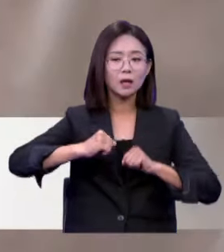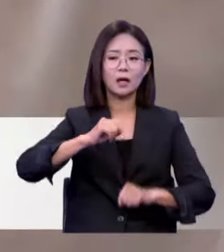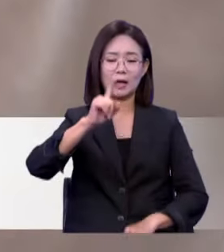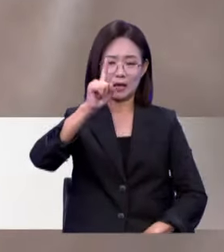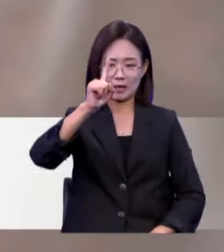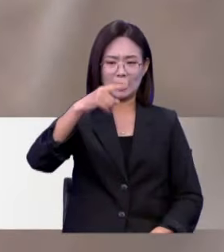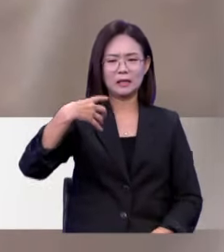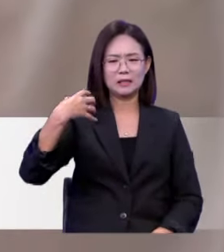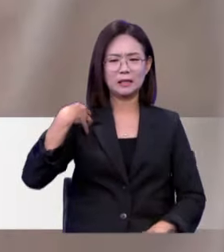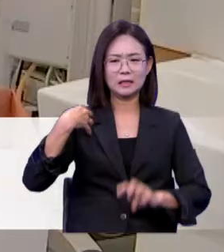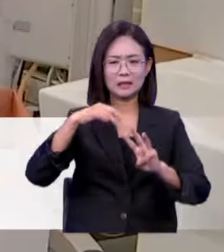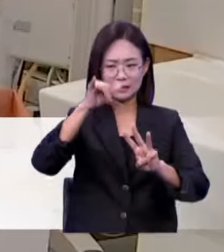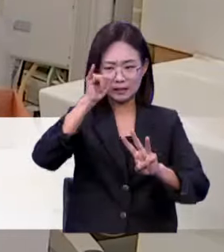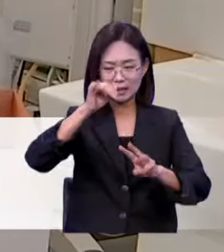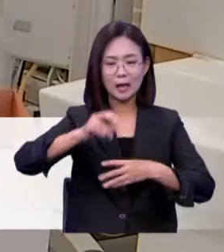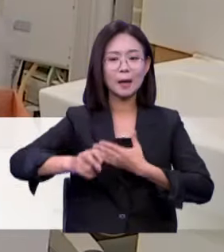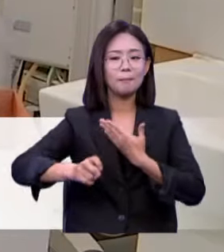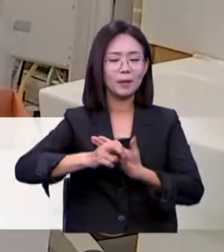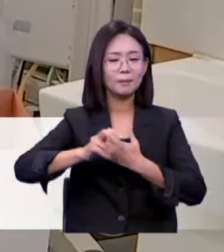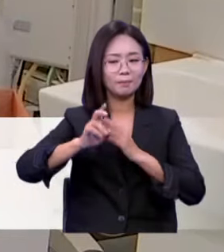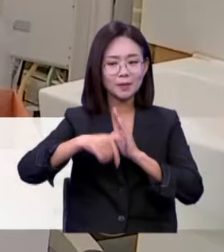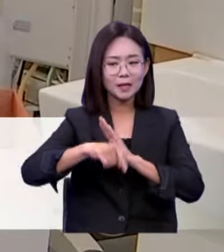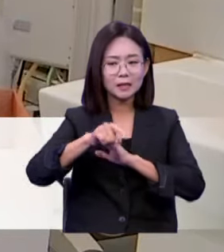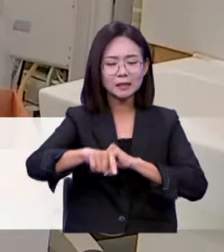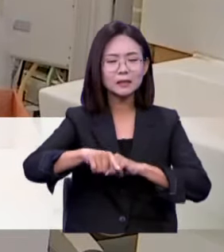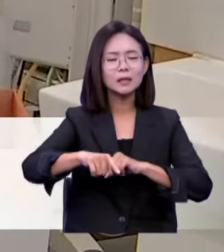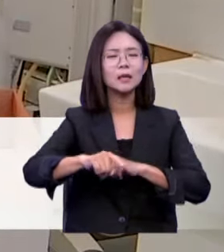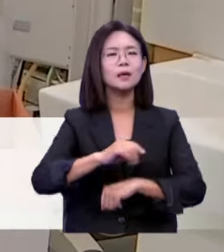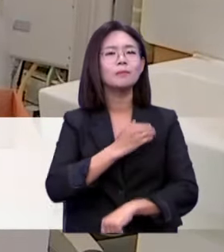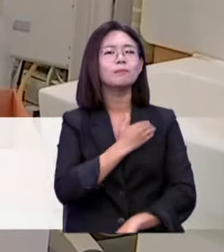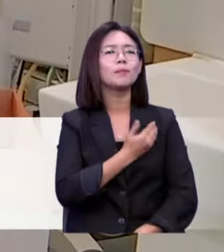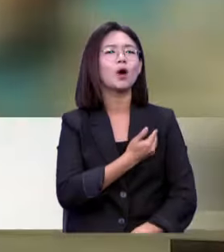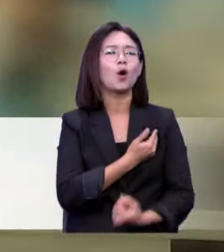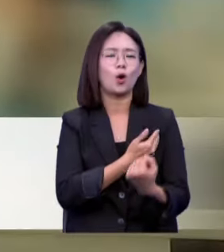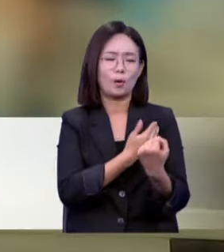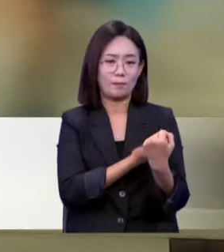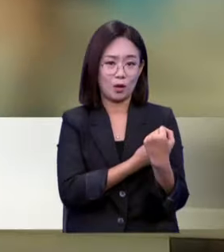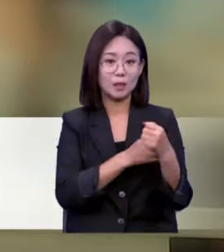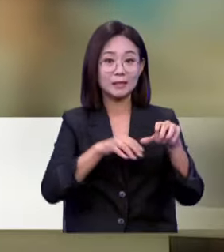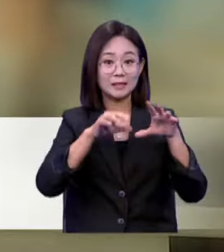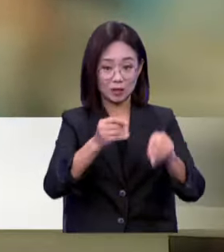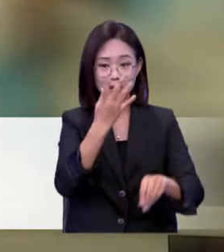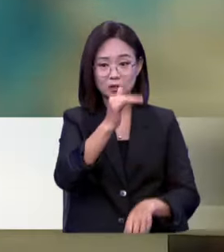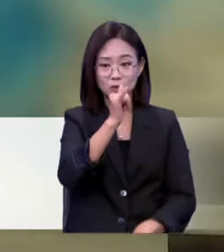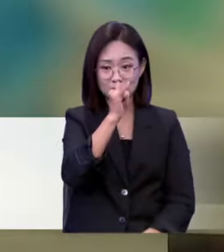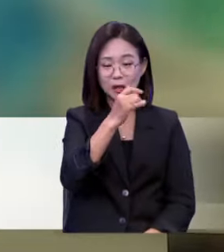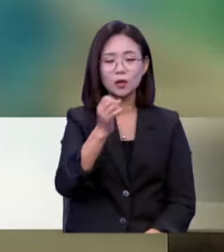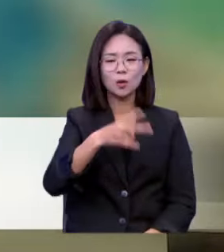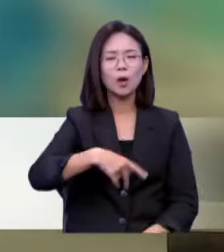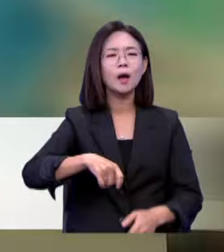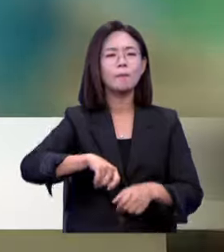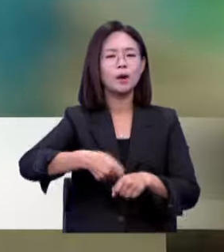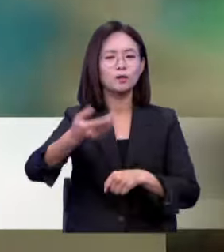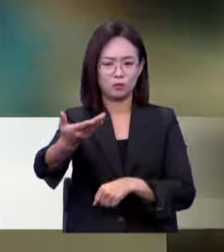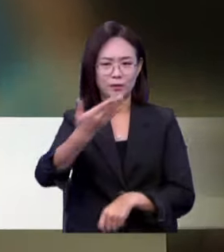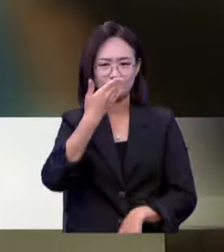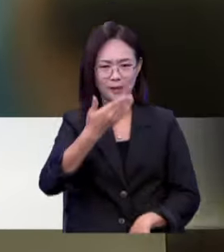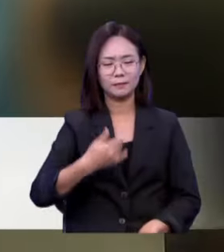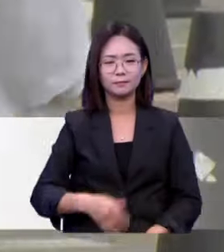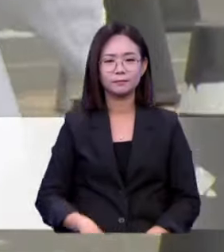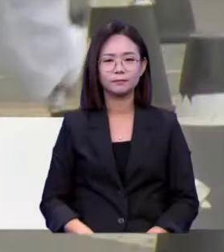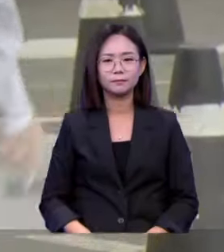업무 개시 명령을 위반했을 때 그 자체로서 면허 정지 사유도 되고 또 형사 처분 대상도